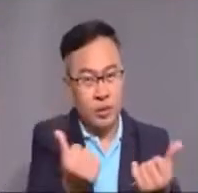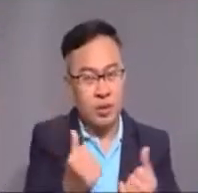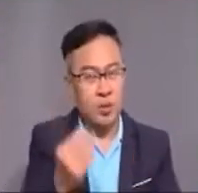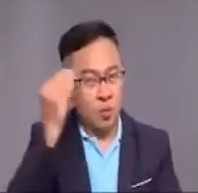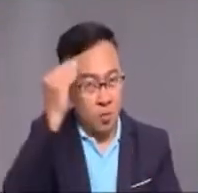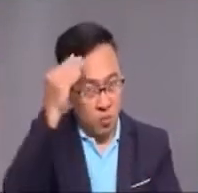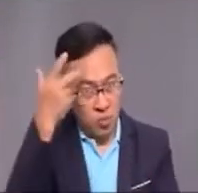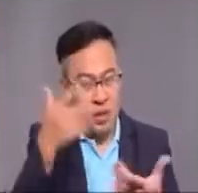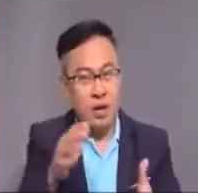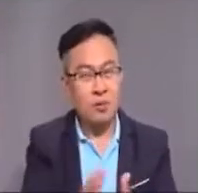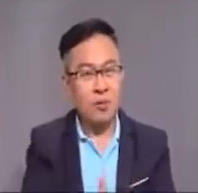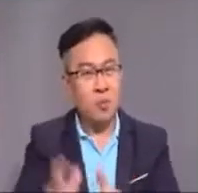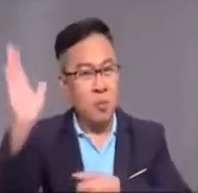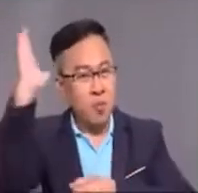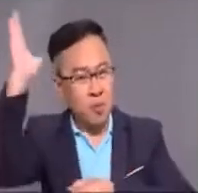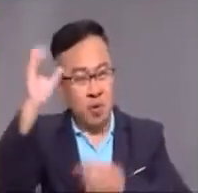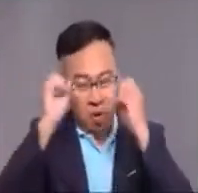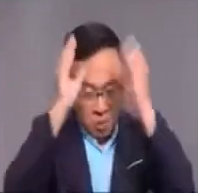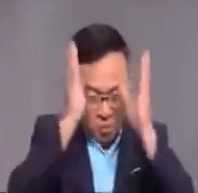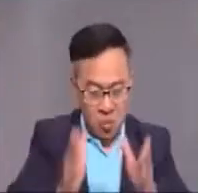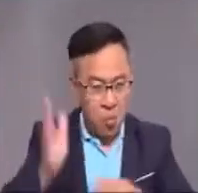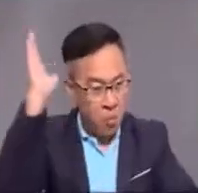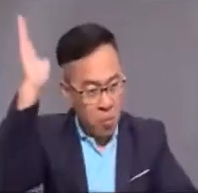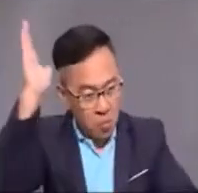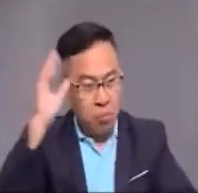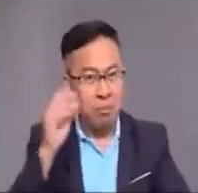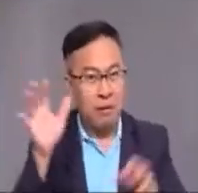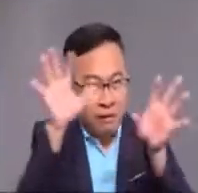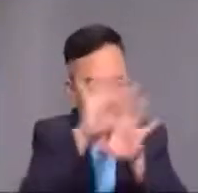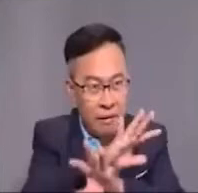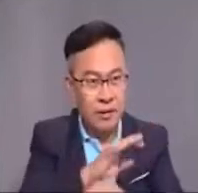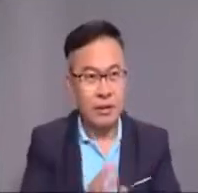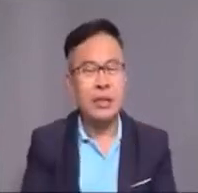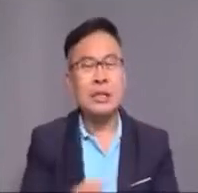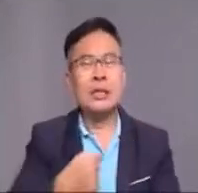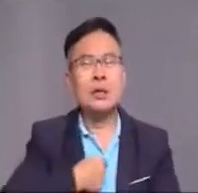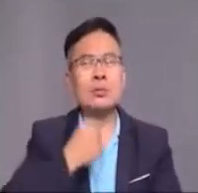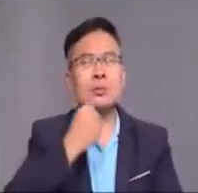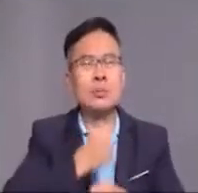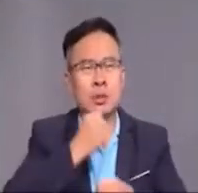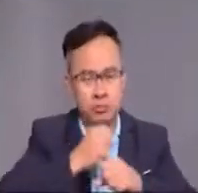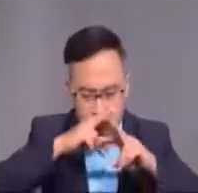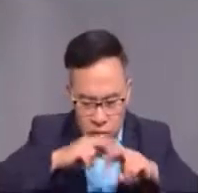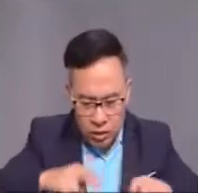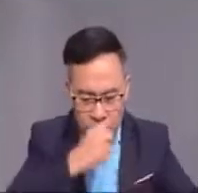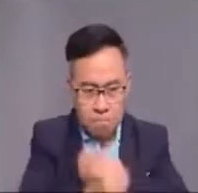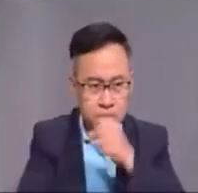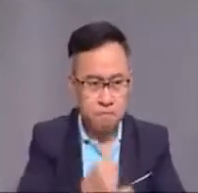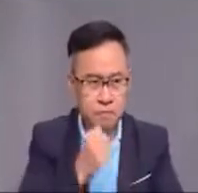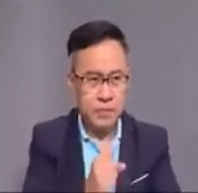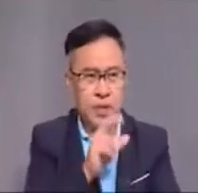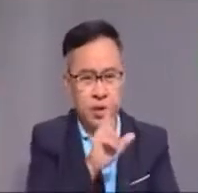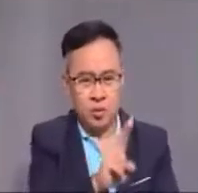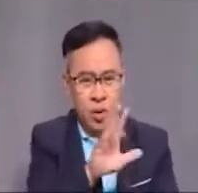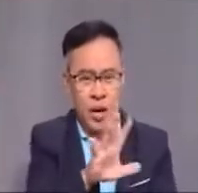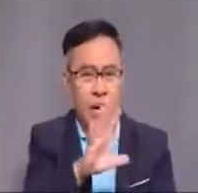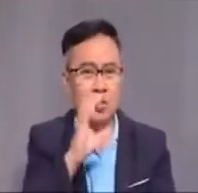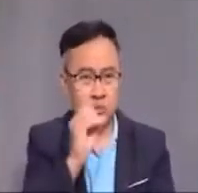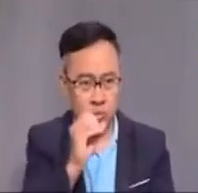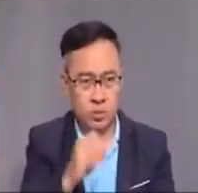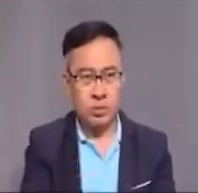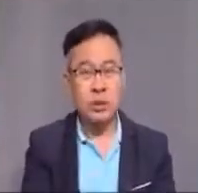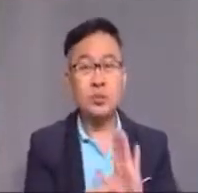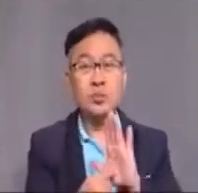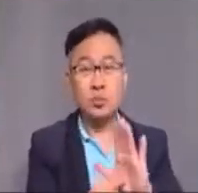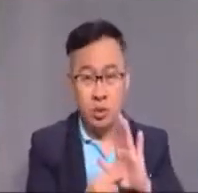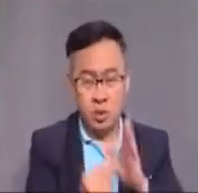นที่น่าจะไปเป็นนักวิชาการแบบผู้ด้านเกษตรได้เลยแล้วเนี ่ ย ใช่แล้วเราอยู่กับงานวิจัยมาตั้งแต่ปี50 โอ้แต่พ่อแม่เราก็ทำนามา30ปี อันนี้เป็นตัวอย่